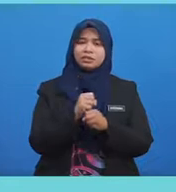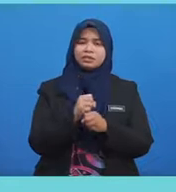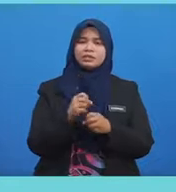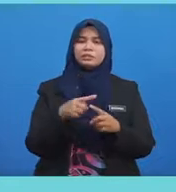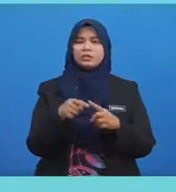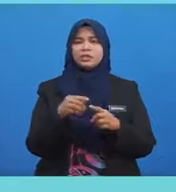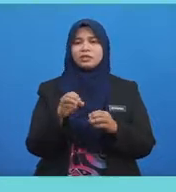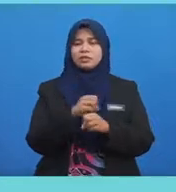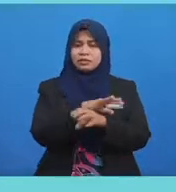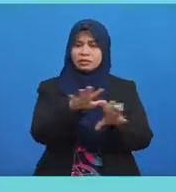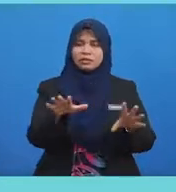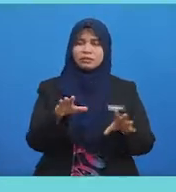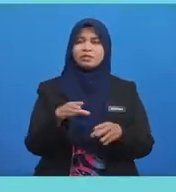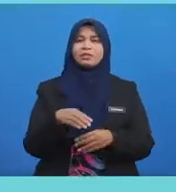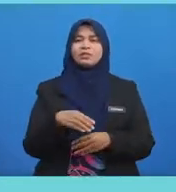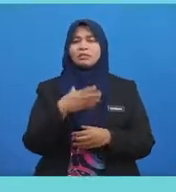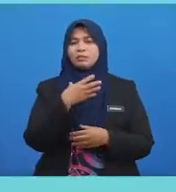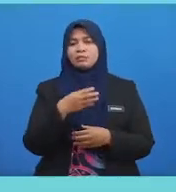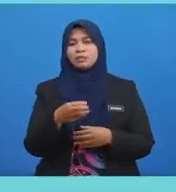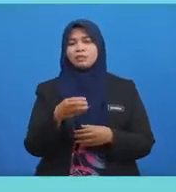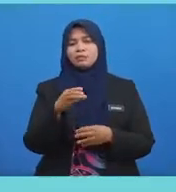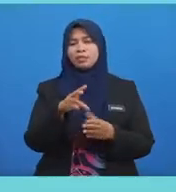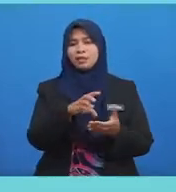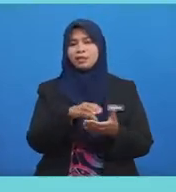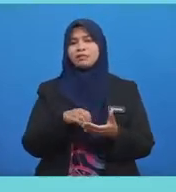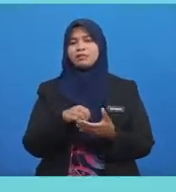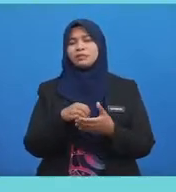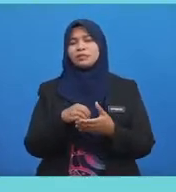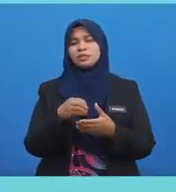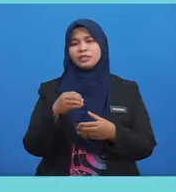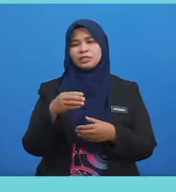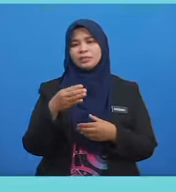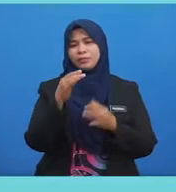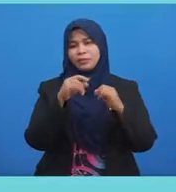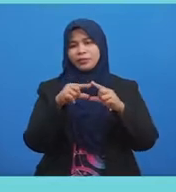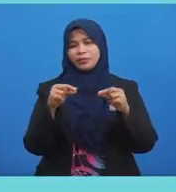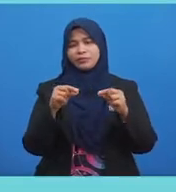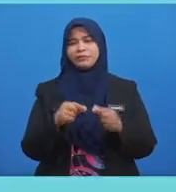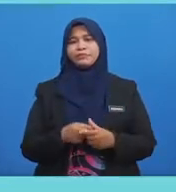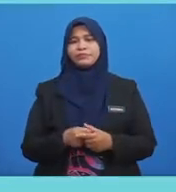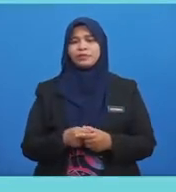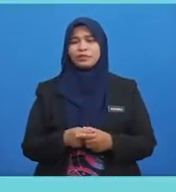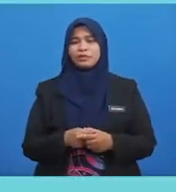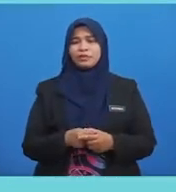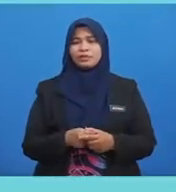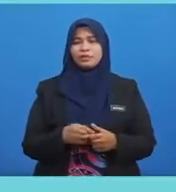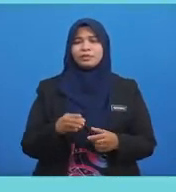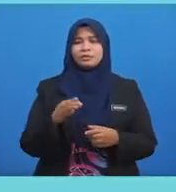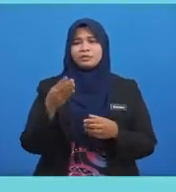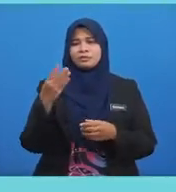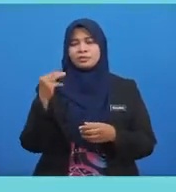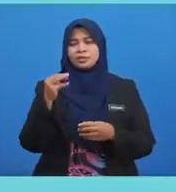apabila tersebarnya pengaruh Jepun di Asia Tenggara. British telah mendesak Raja